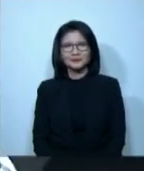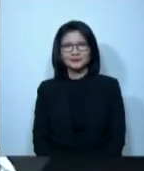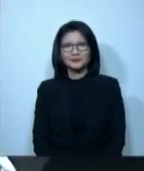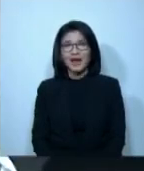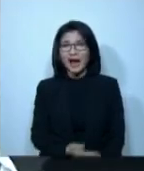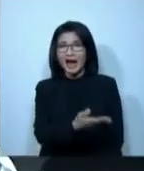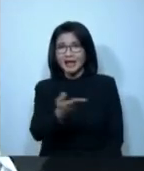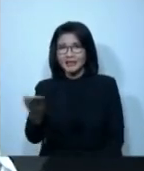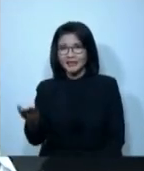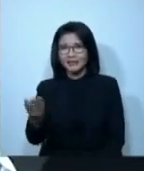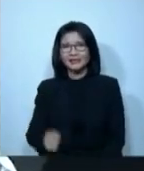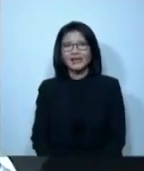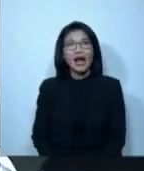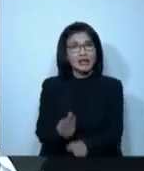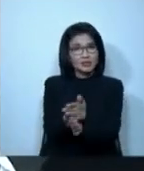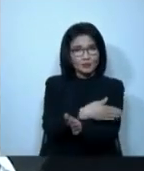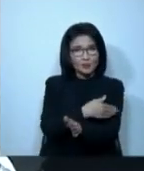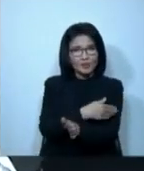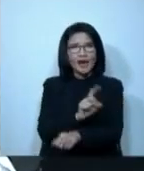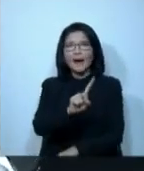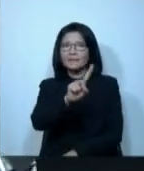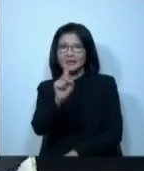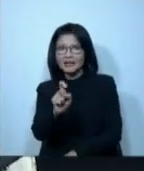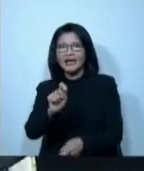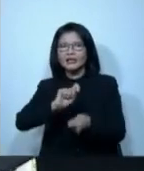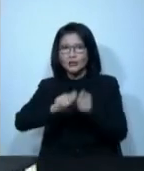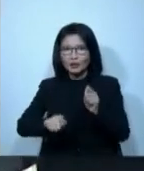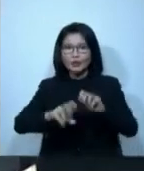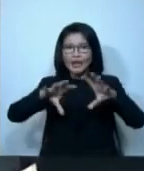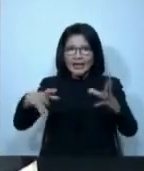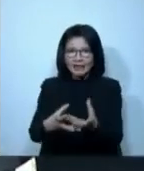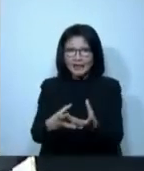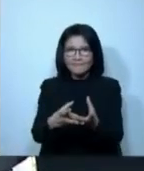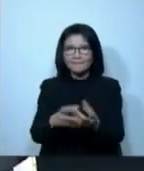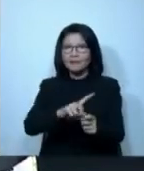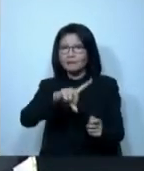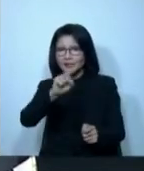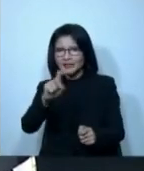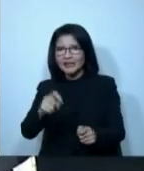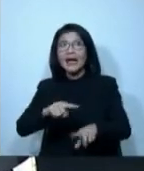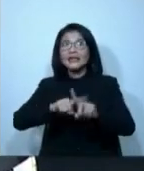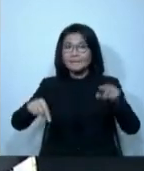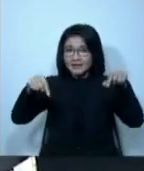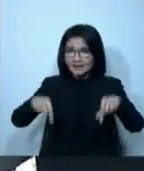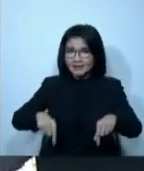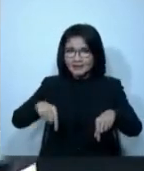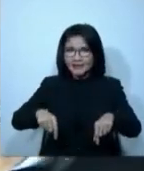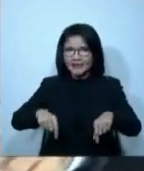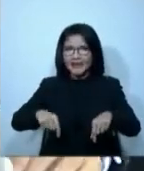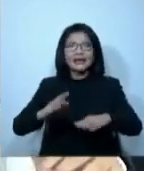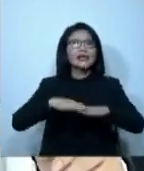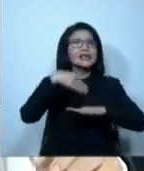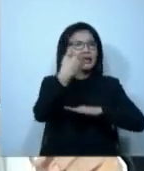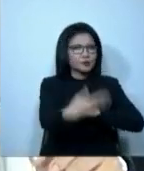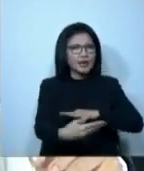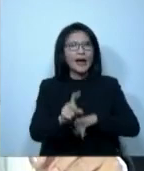Hadirin, jika pada segmen sebelumnya pertanyaan dibuat oleh tim panelis, maka di segmen ini dan segmen